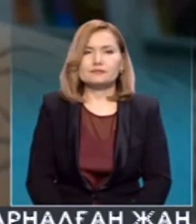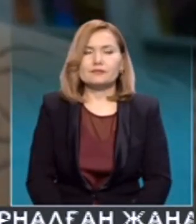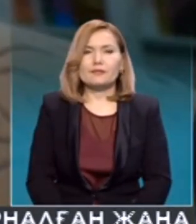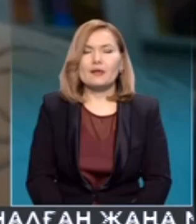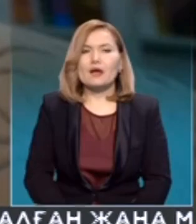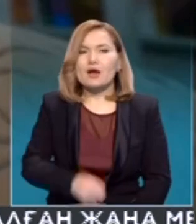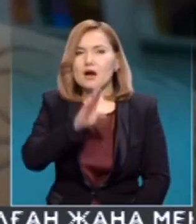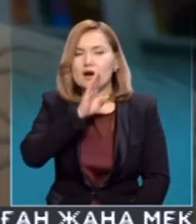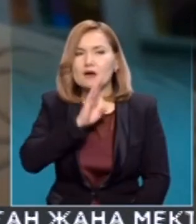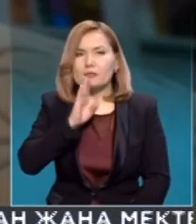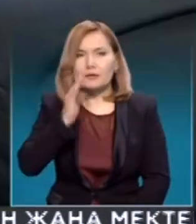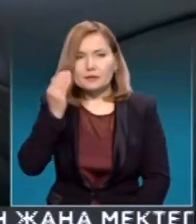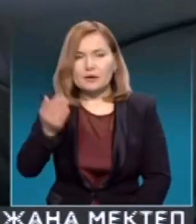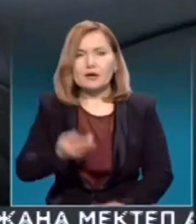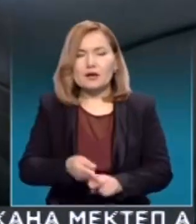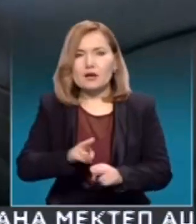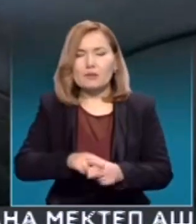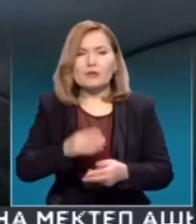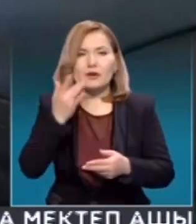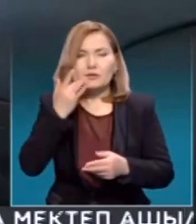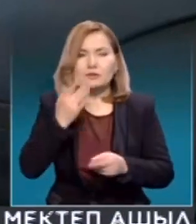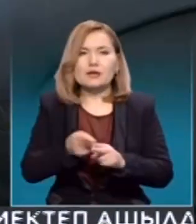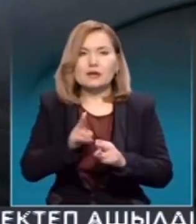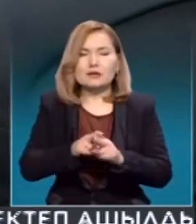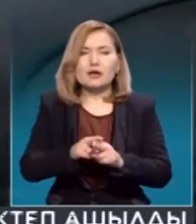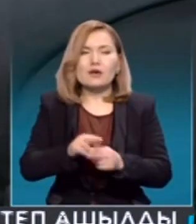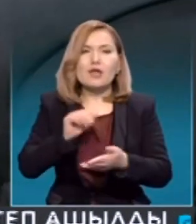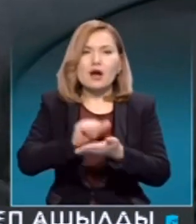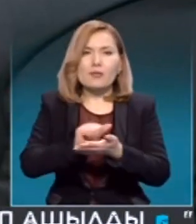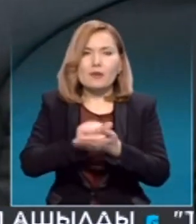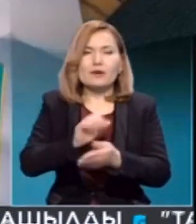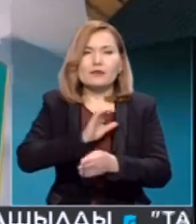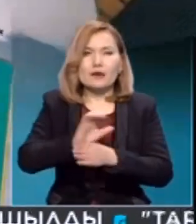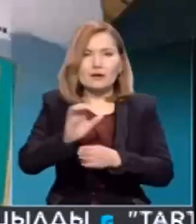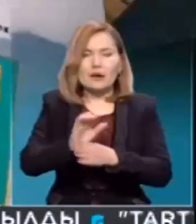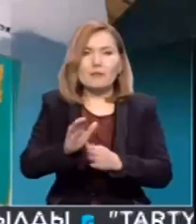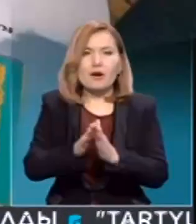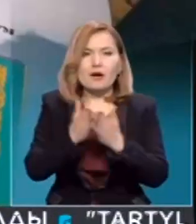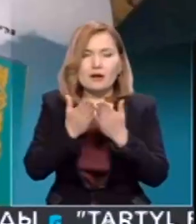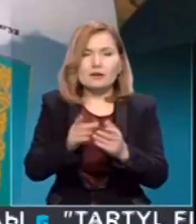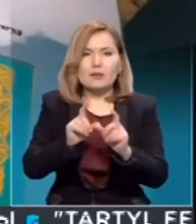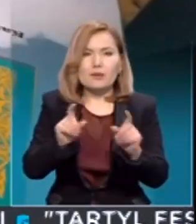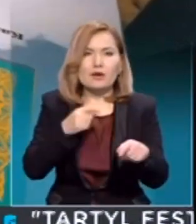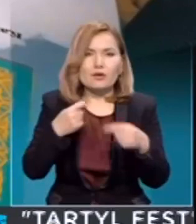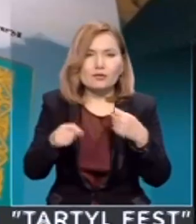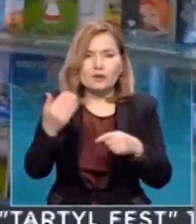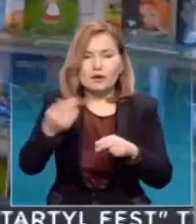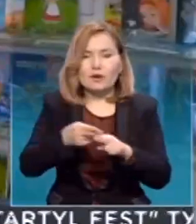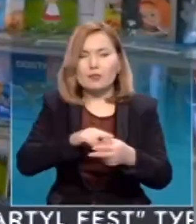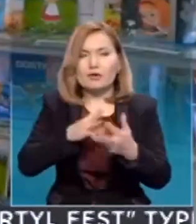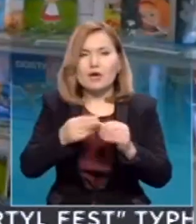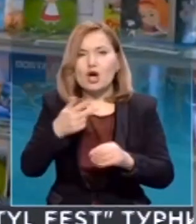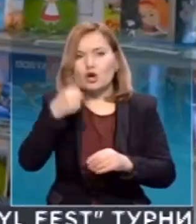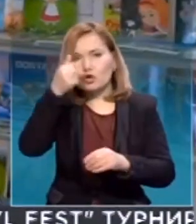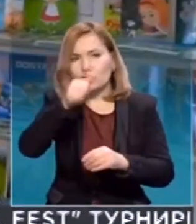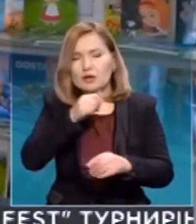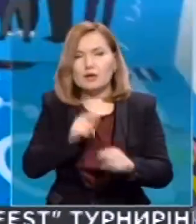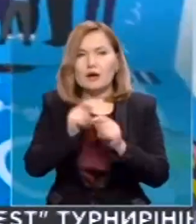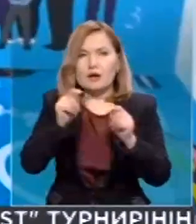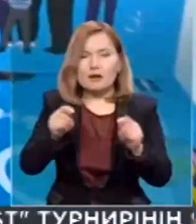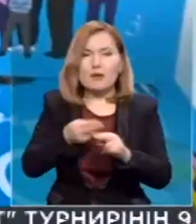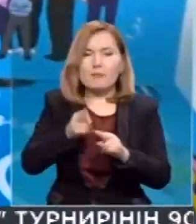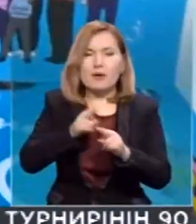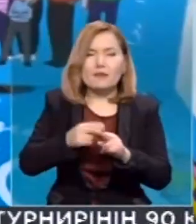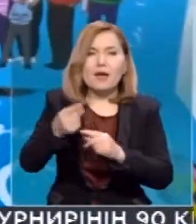Индира секілді ізденімпаз жандардың керегін тауып беріп, кітап шығарып дүкен ашқан санаулы азаматтардың бірі Жантас Сафулин. 3 жыл бұрын кәсібін бастағанда